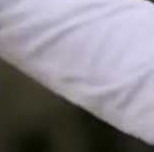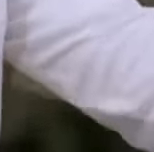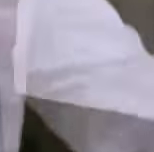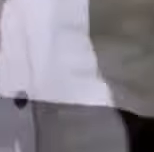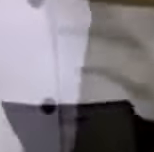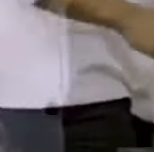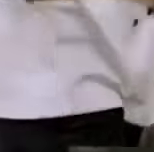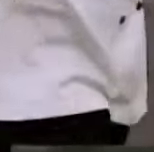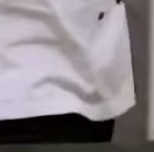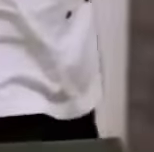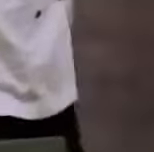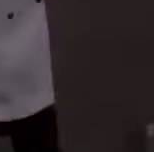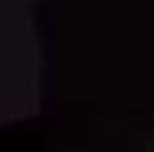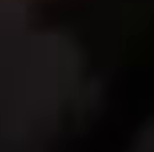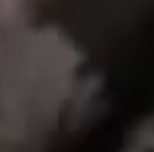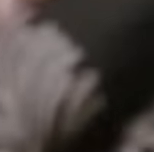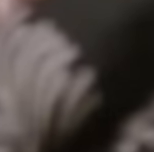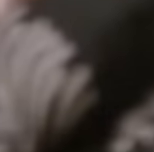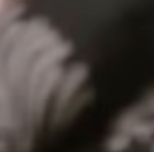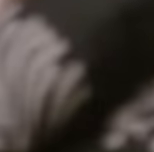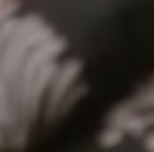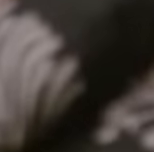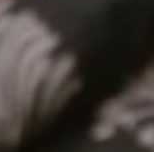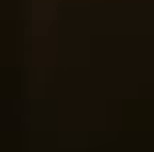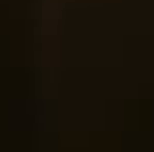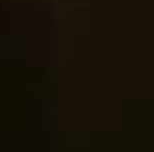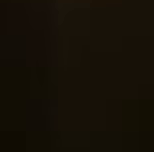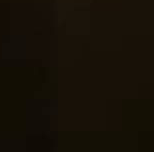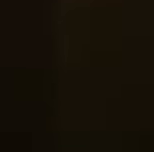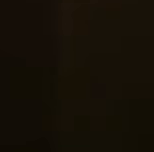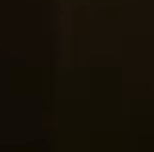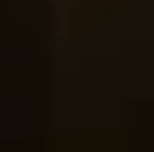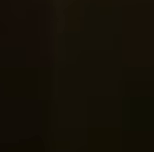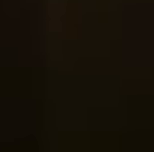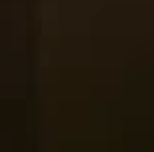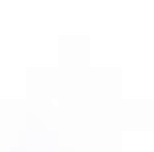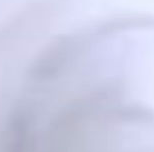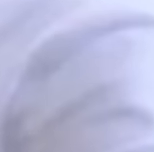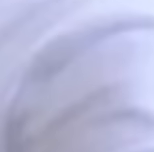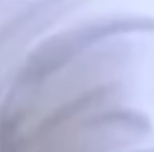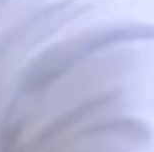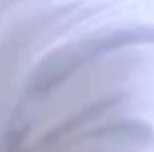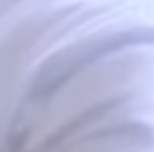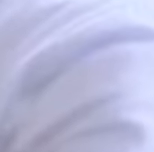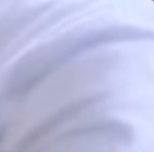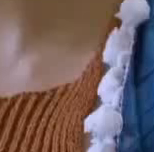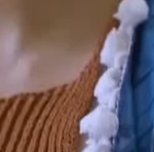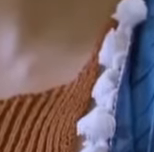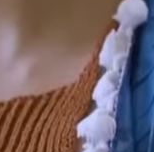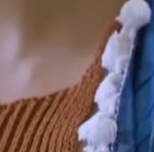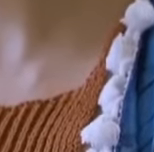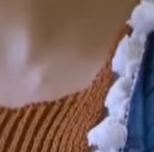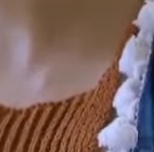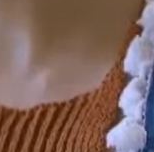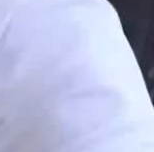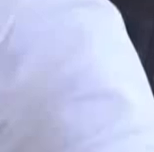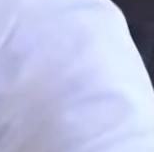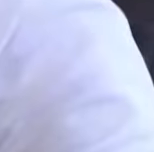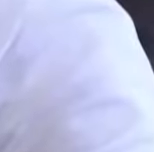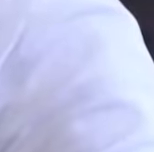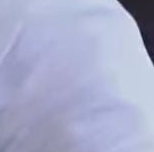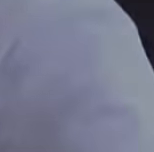anong pagsisikap sa trabaho, gano'n naman ang pagkukulang niya bilang asawa. Hindi ko siya maintindihan eh. Even this